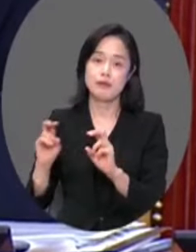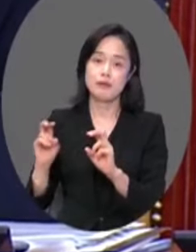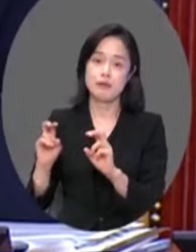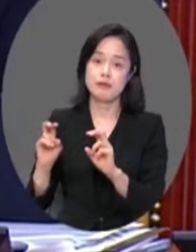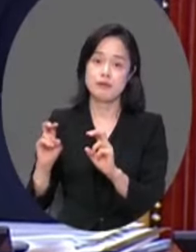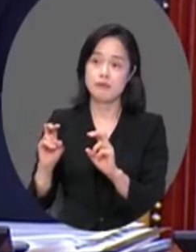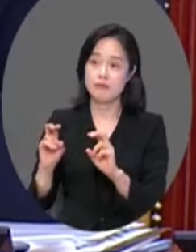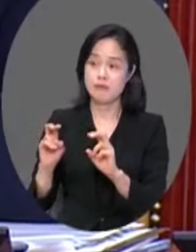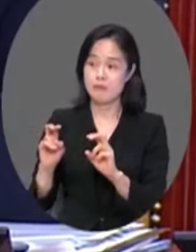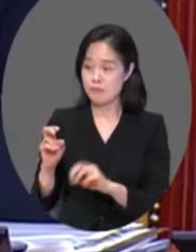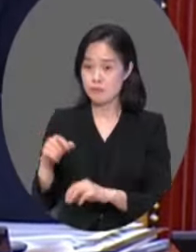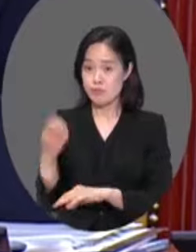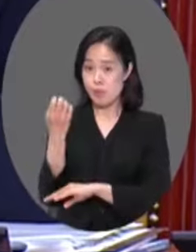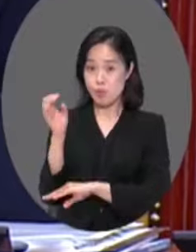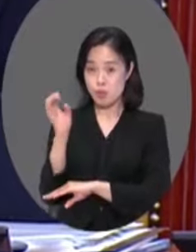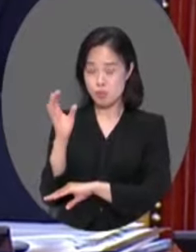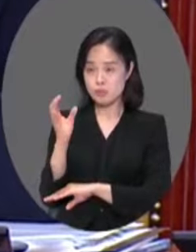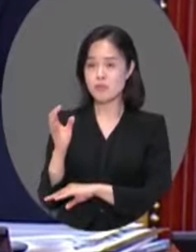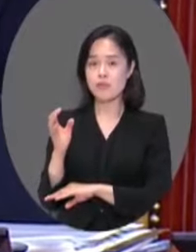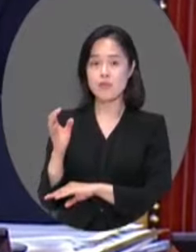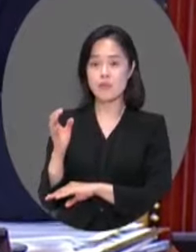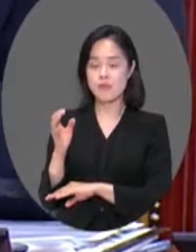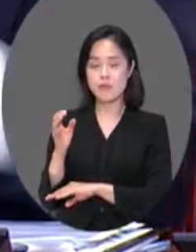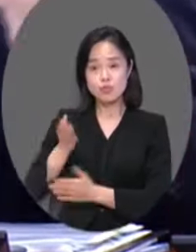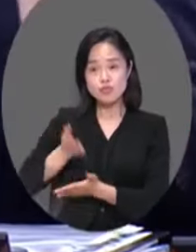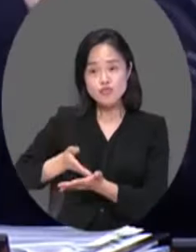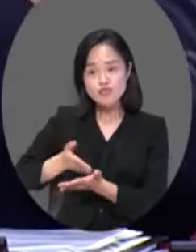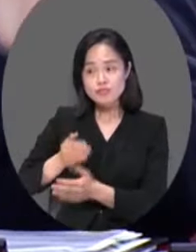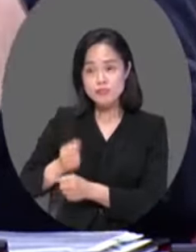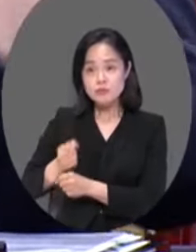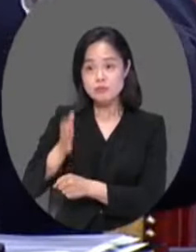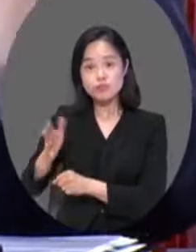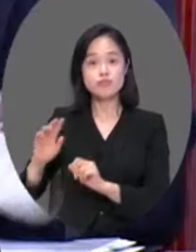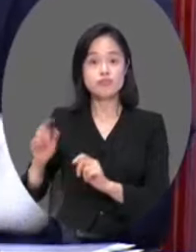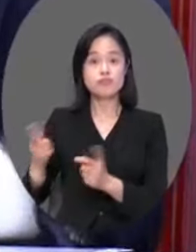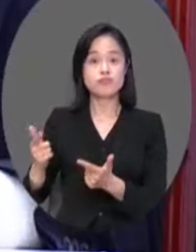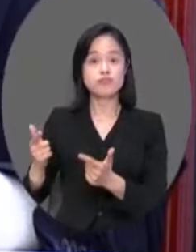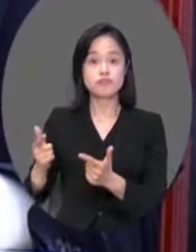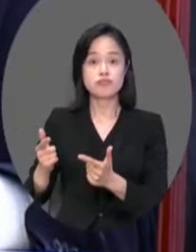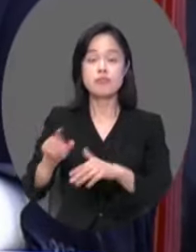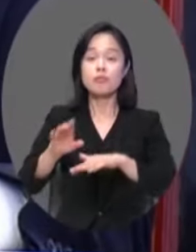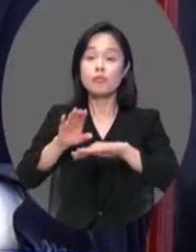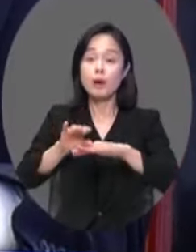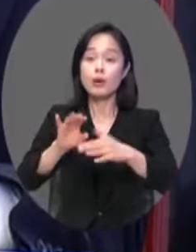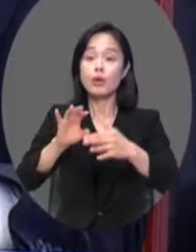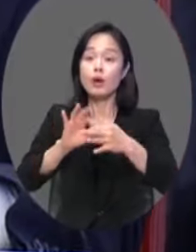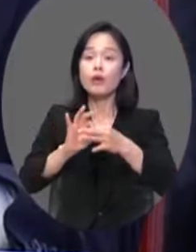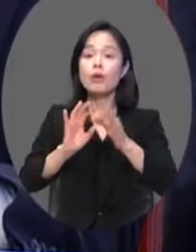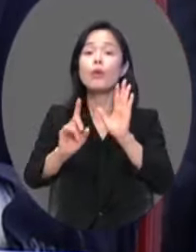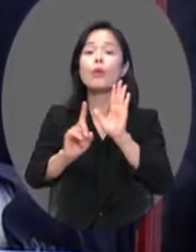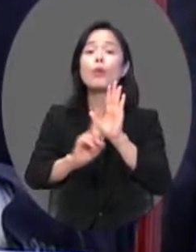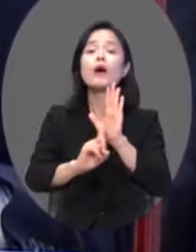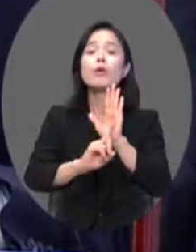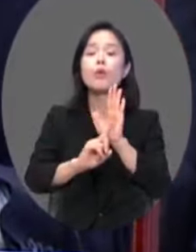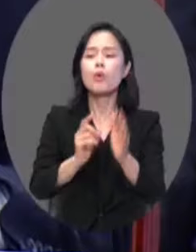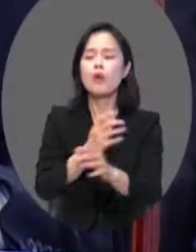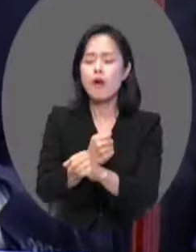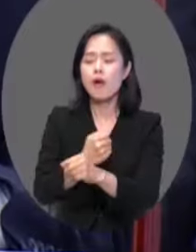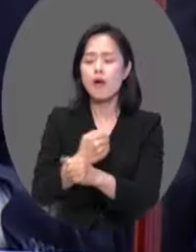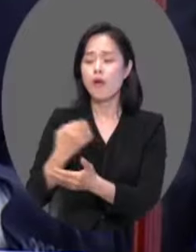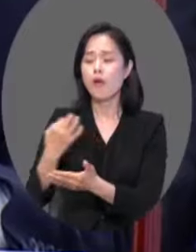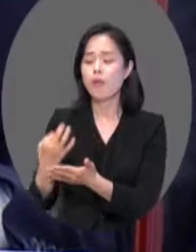아니고 그러니까 방송 관계를 방송 광고를 판매하는 그러니까 그게 이런 영업 활동을 하는